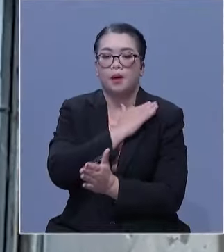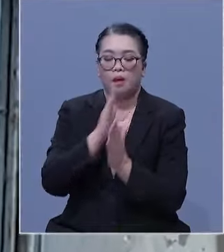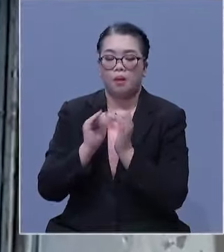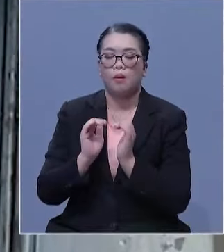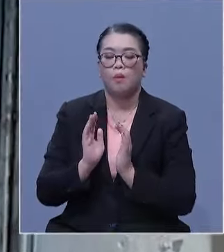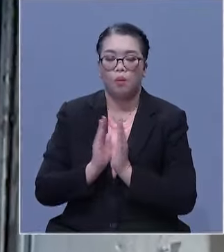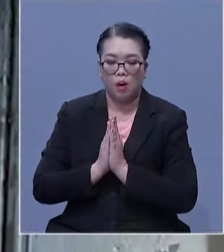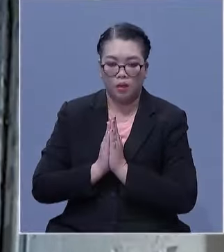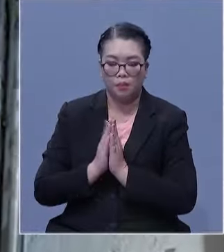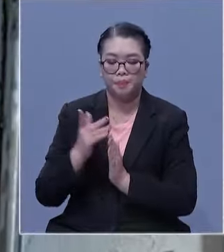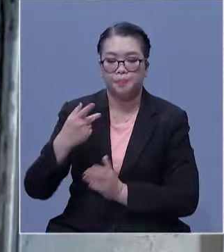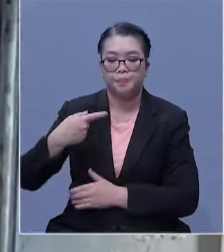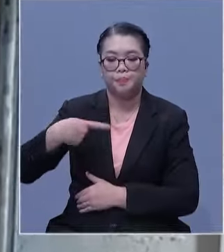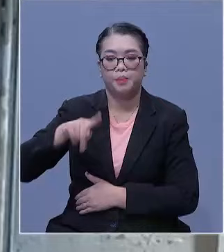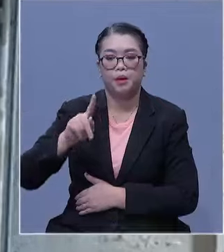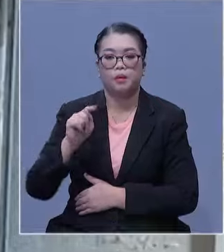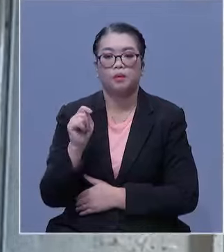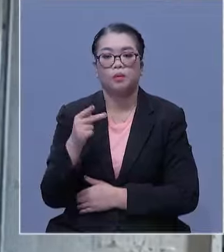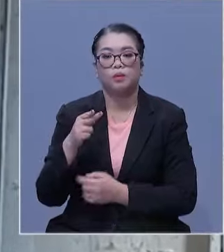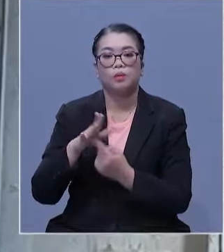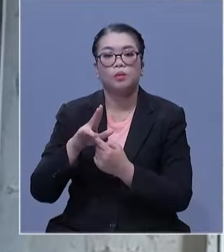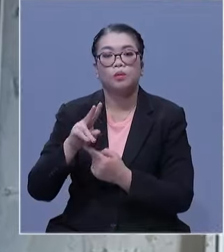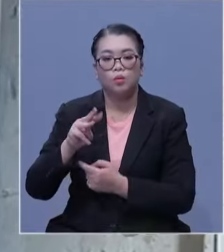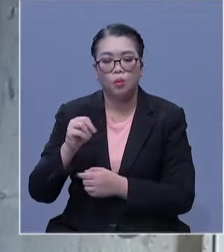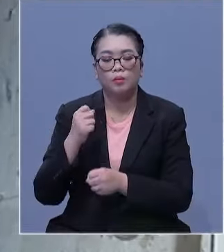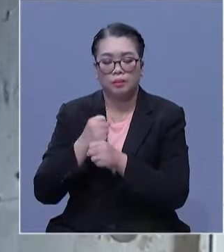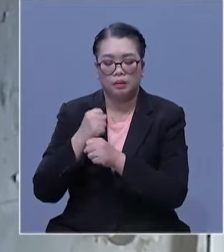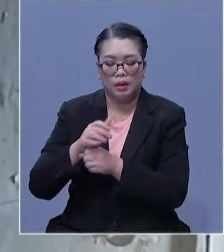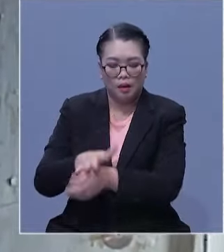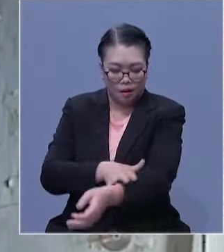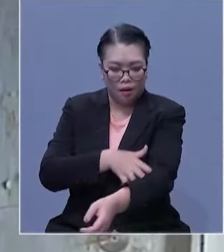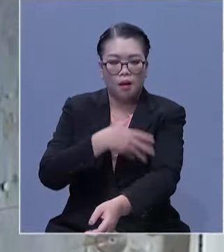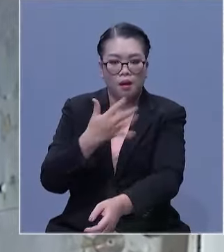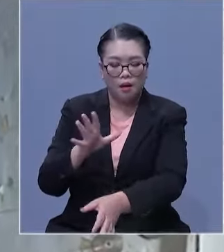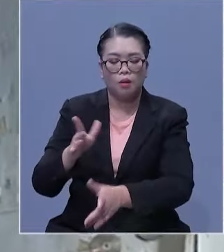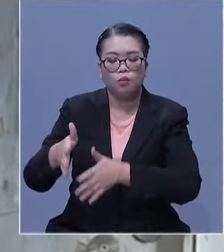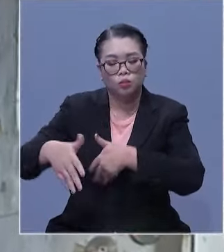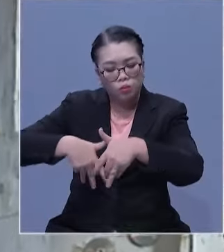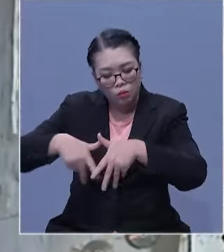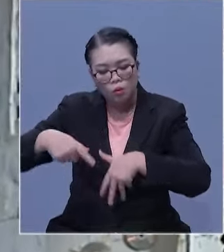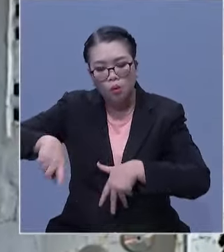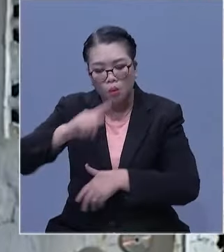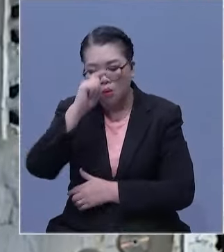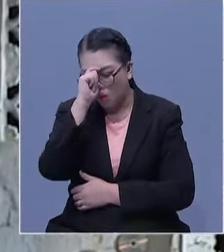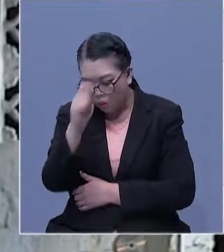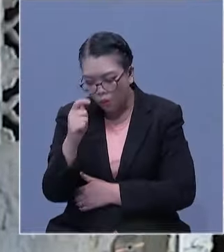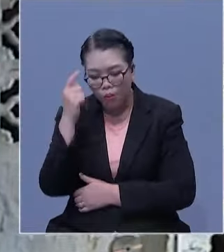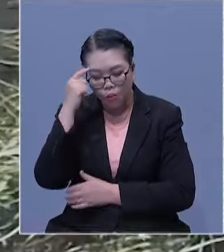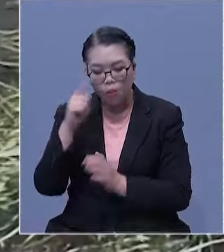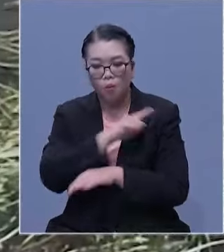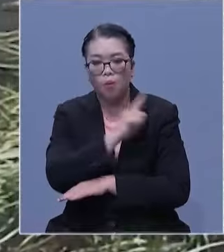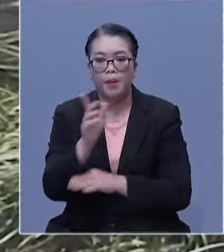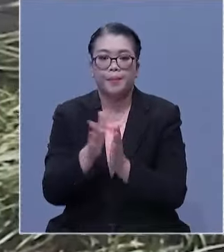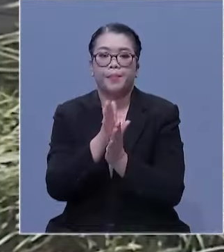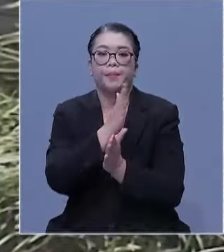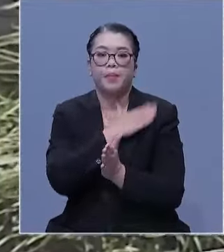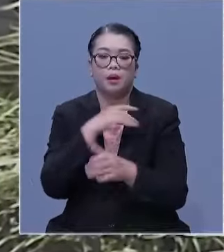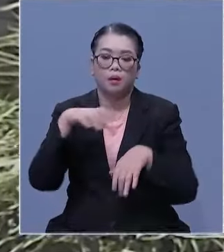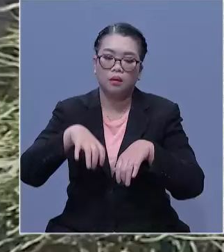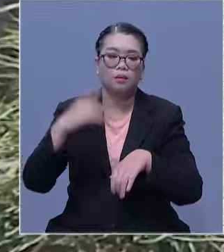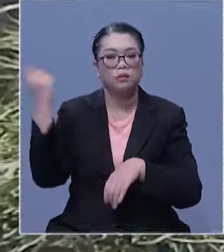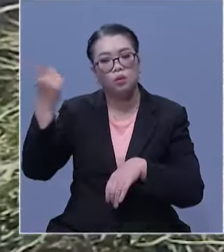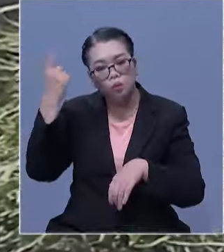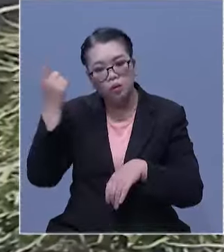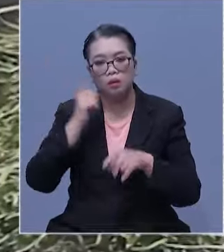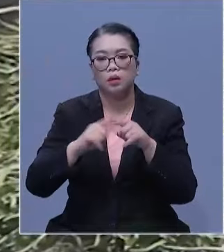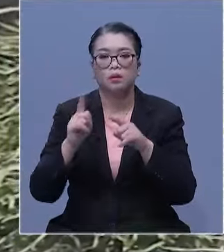ฏุมธคงคาร่าชวรรวิหารสรางมานานแล้วนะคะซึงคนใพื้นที่กจะมาสักรรรบูชาในวันพระและมกจะมีนกท่งเที่ย